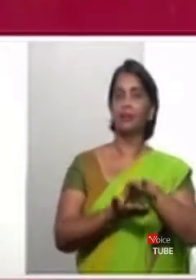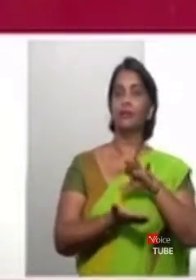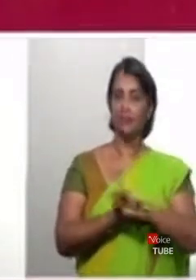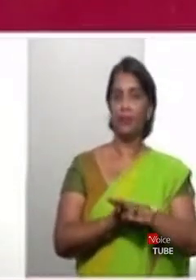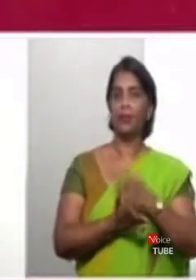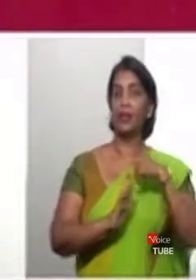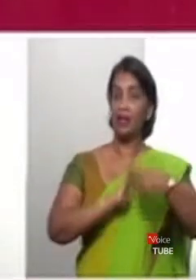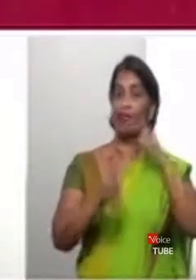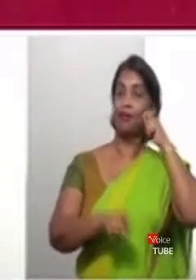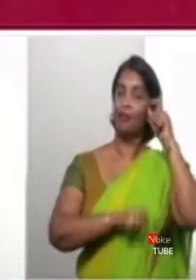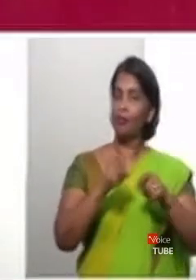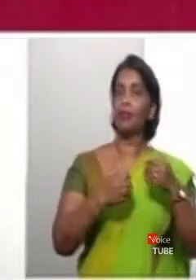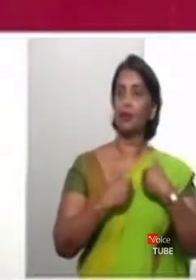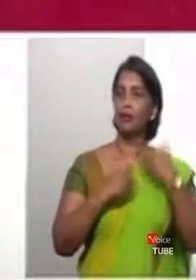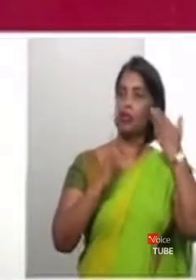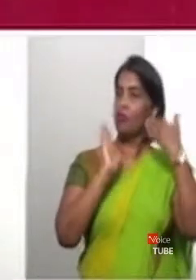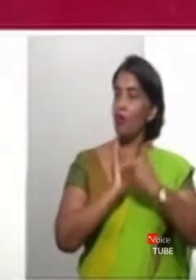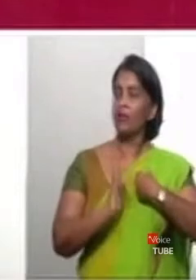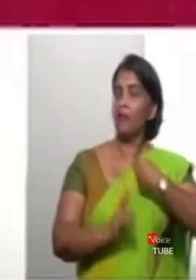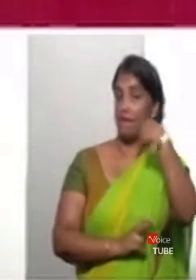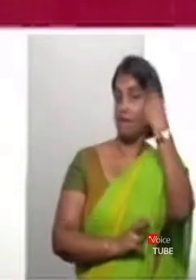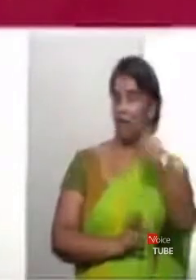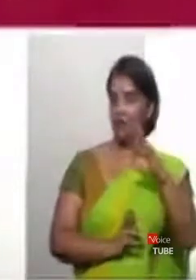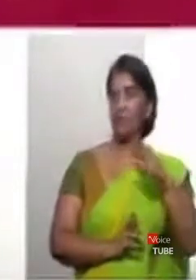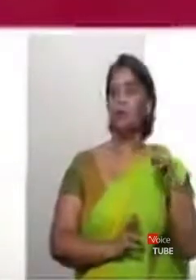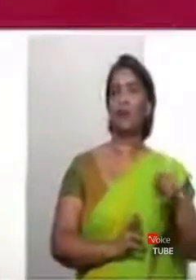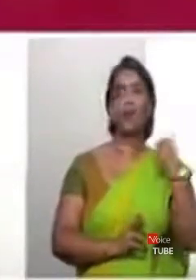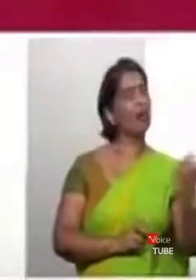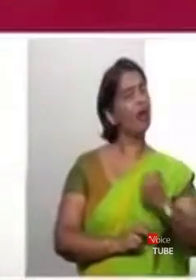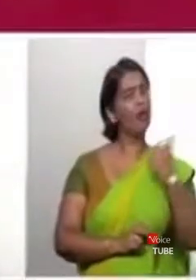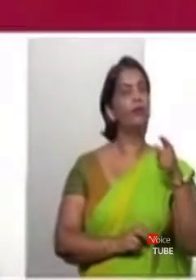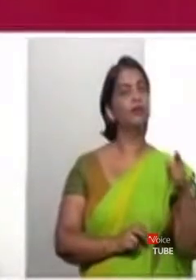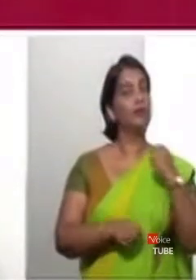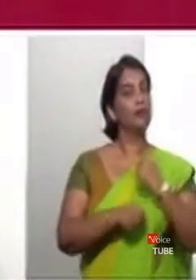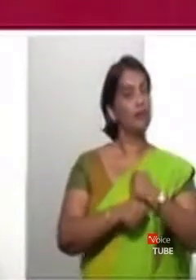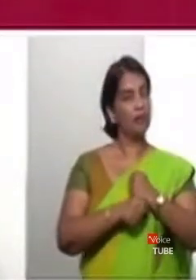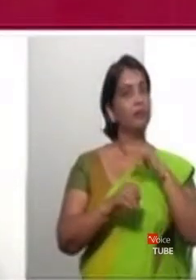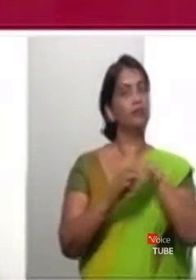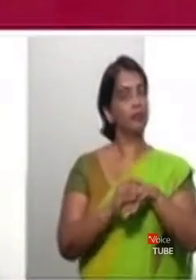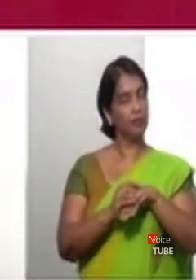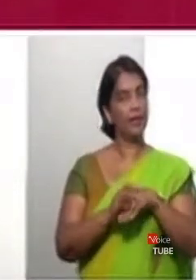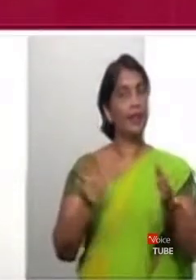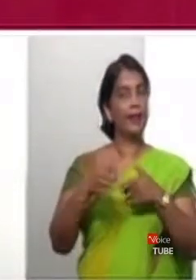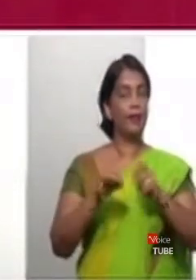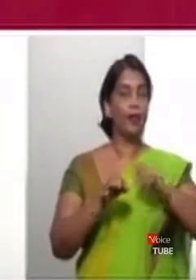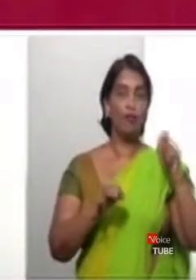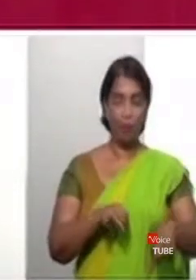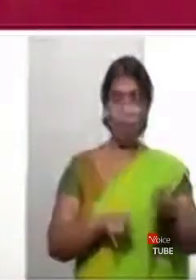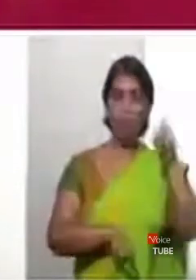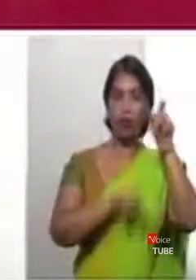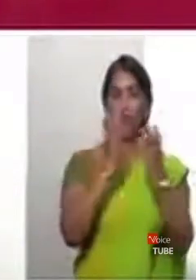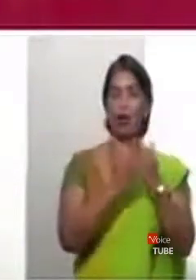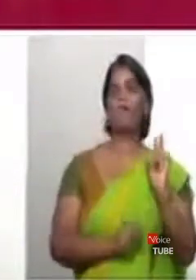වෙනවා. මේ රටේ ජනතාව අපි කෙරේ විශ්වාසය තියලා තියෙනවා. ඒ නව ආණ්ඩුව යටතේ කැබිනට්